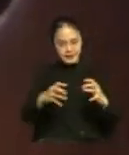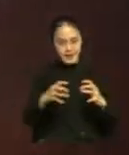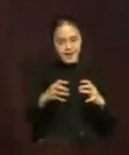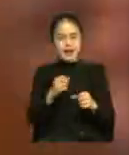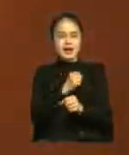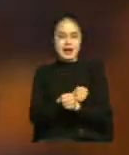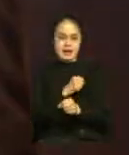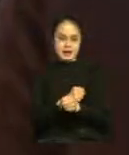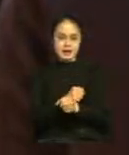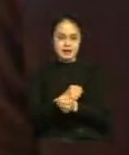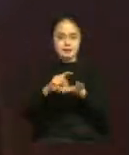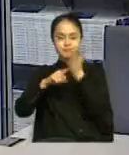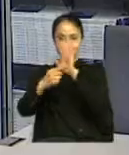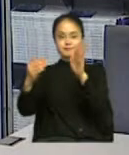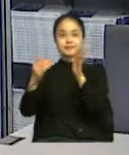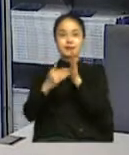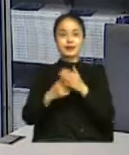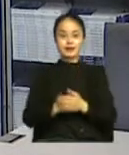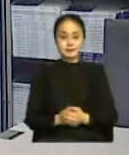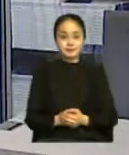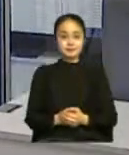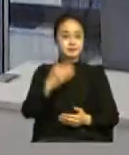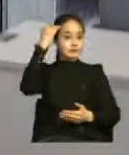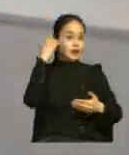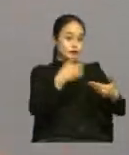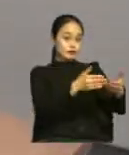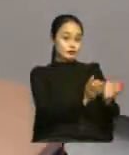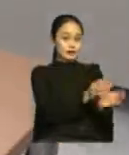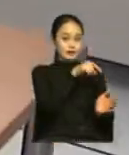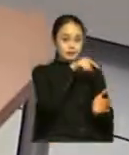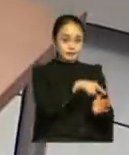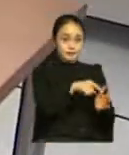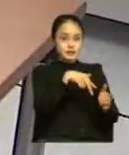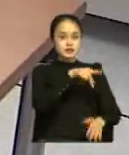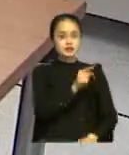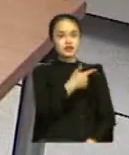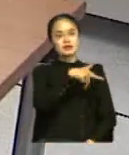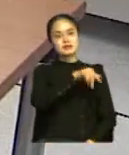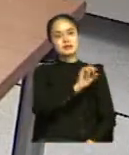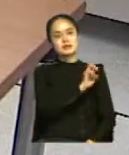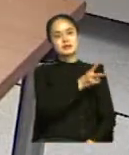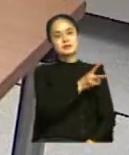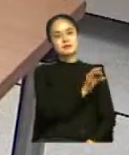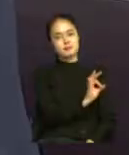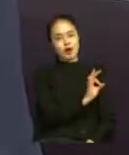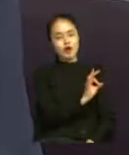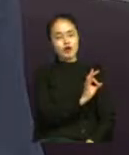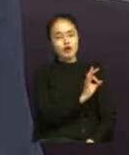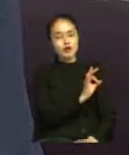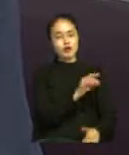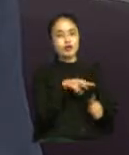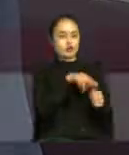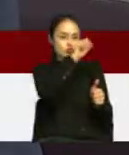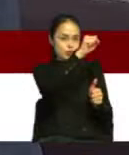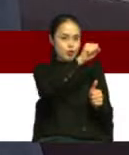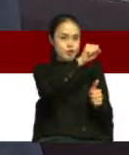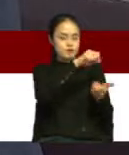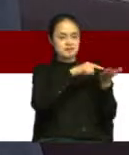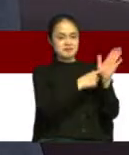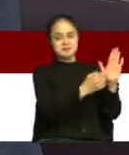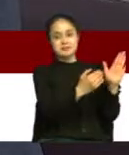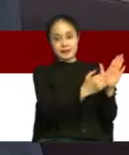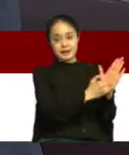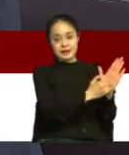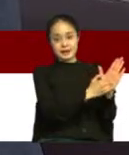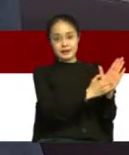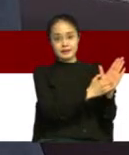만들겠다는 포부를 드러냈습니다. 자유한국당에선 전지명 후보가 쟁탈전에 나섰습니다. 전 후보는 지난 3월